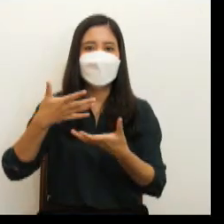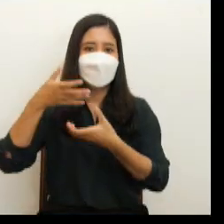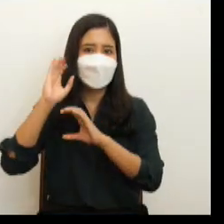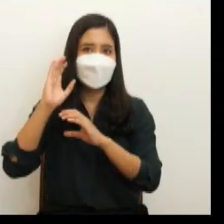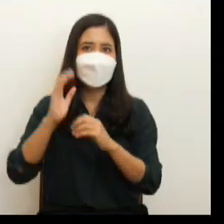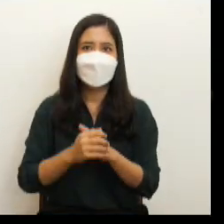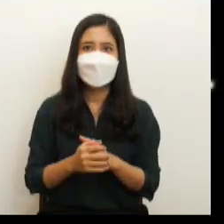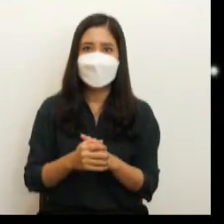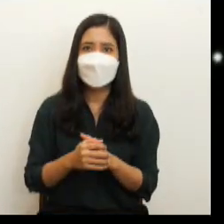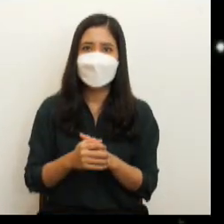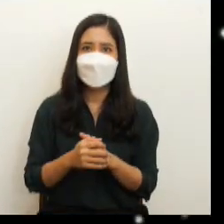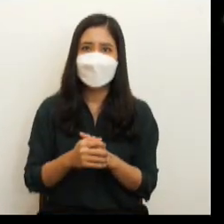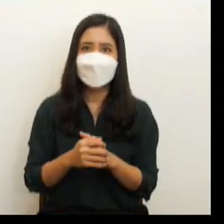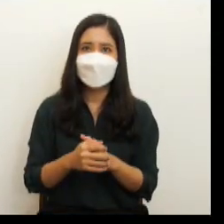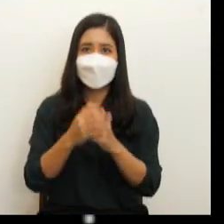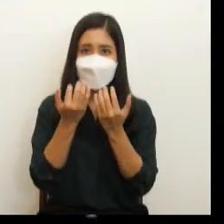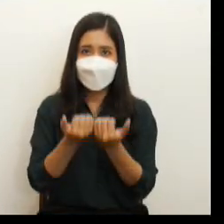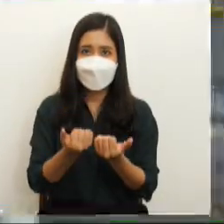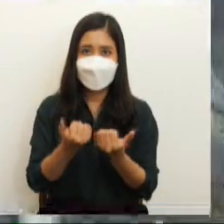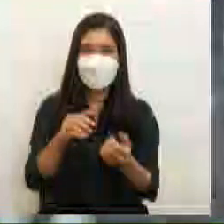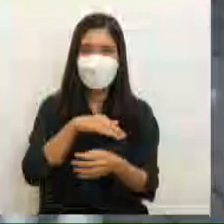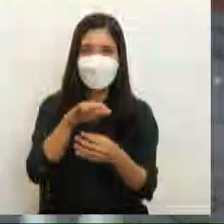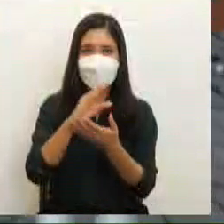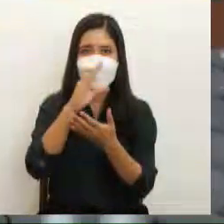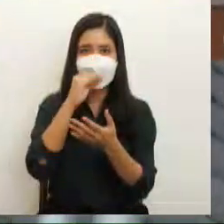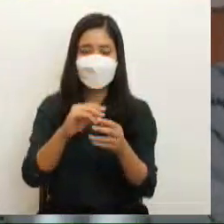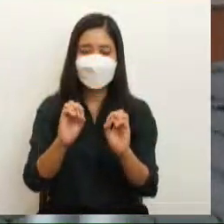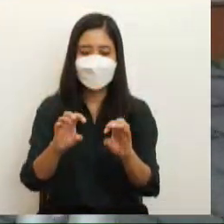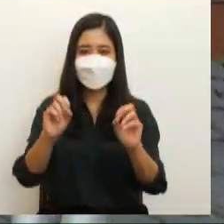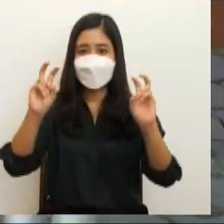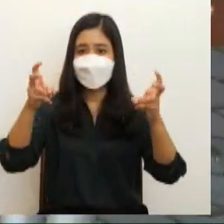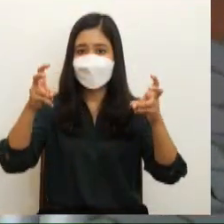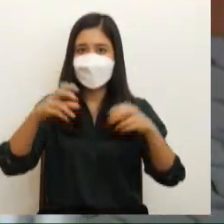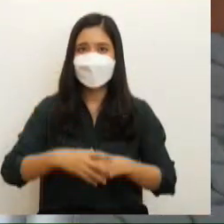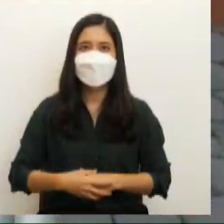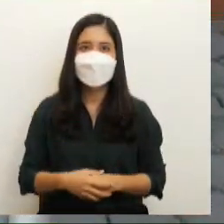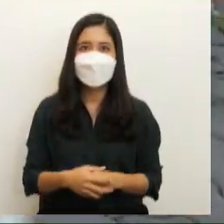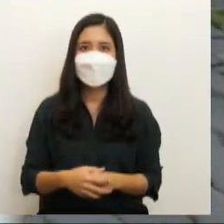คะวันนี้นะคะนักเรียนชั้นป.4 จะเรียนในเรื่องหลักว่าการแยกตัวประก